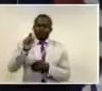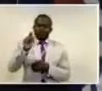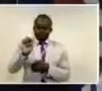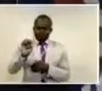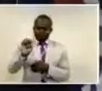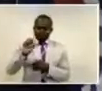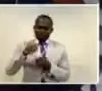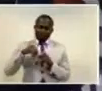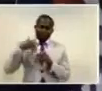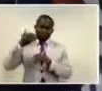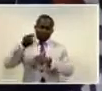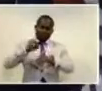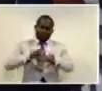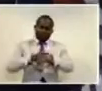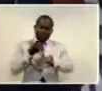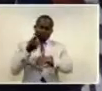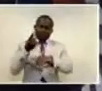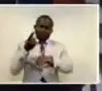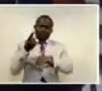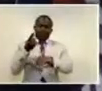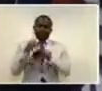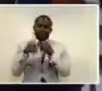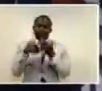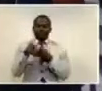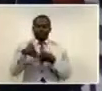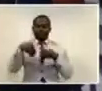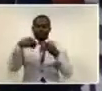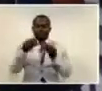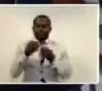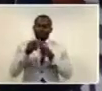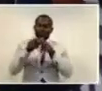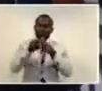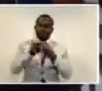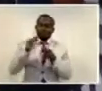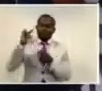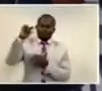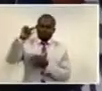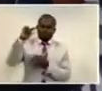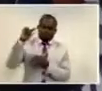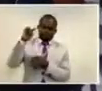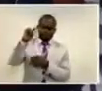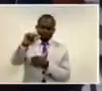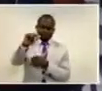Noneho igihe bari batanze ingurane ku kibuga cy'indege